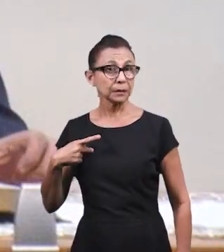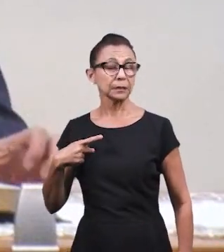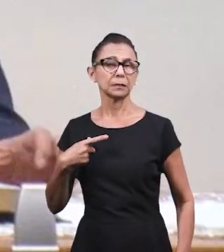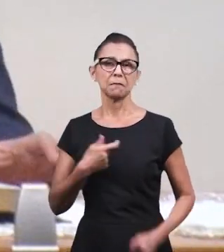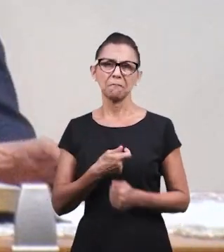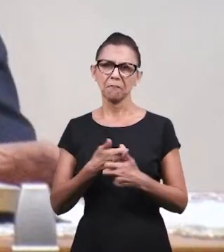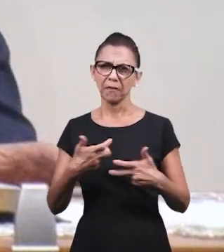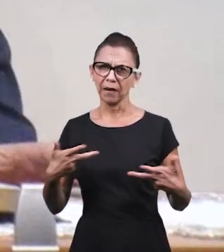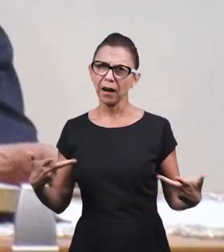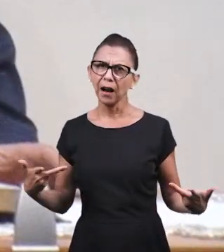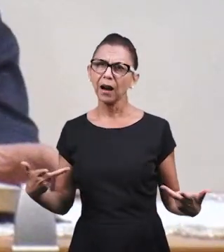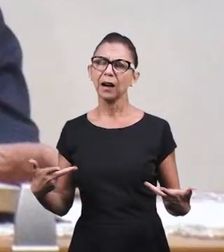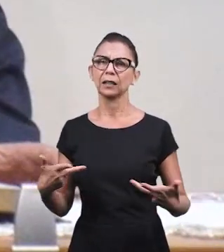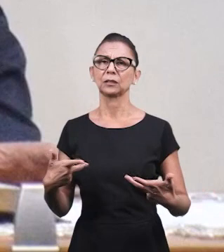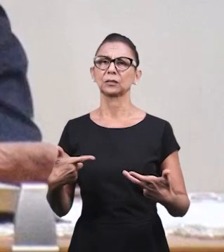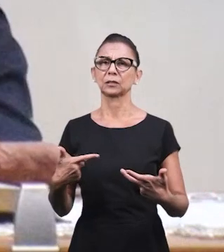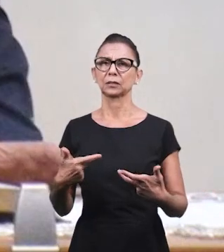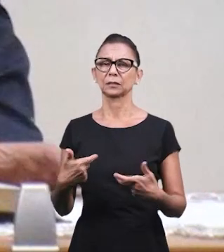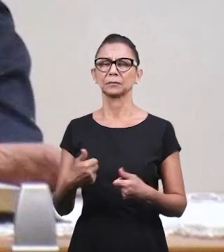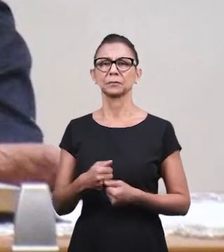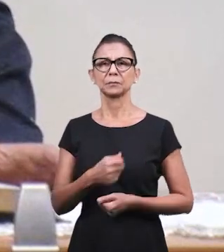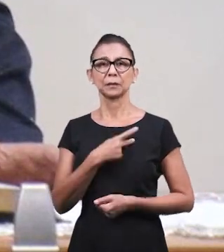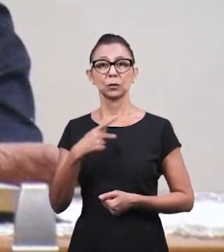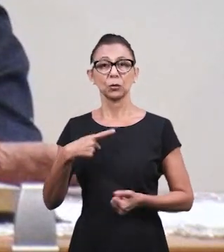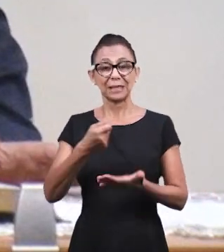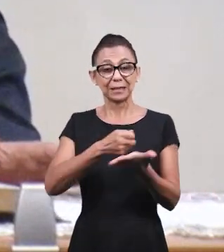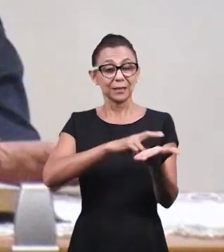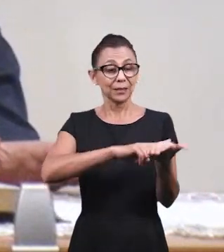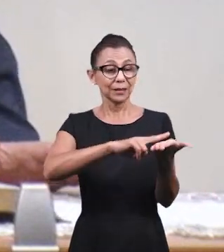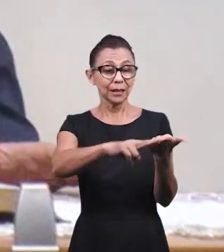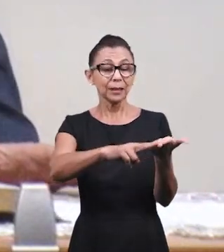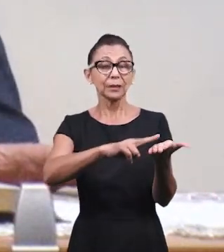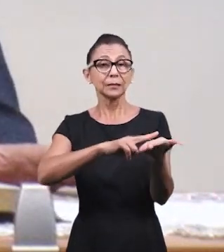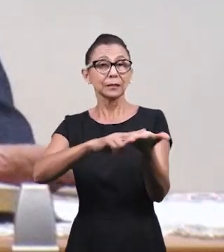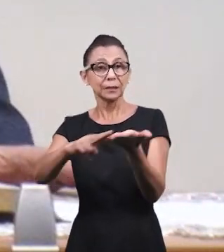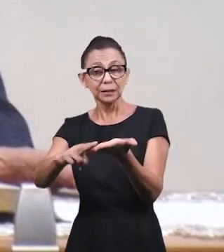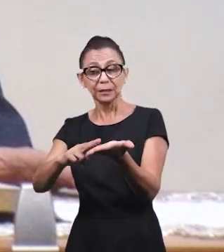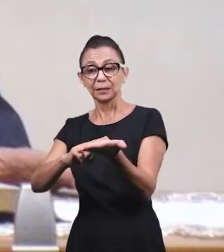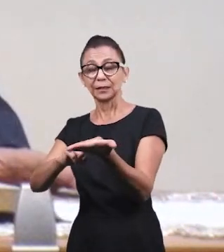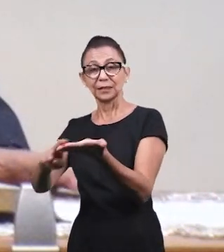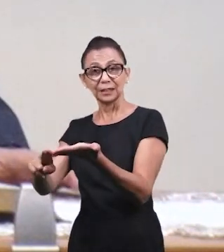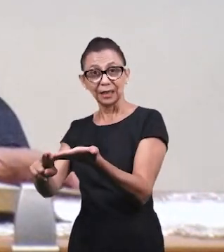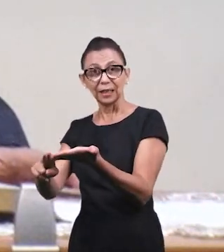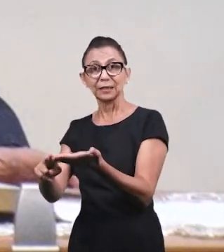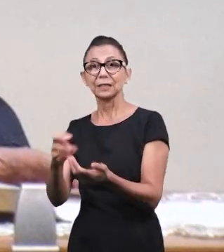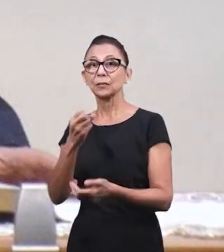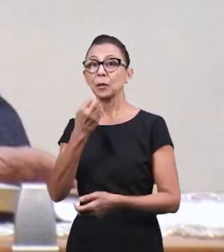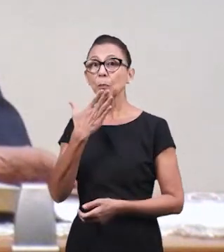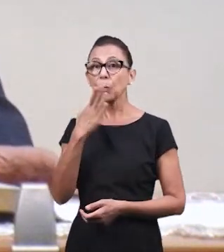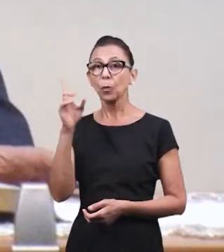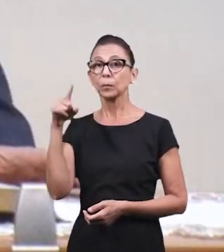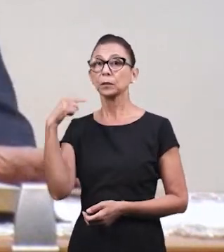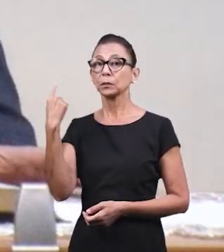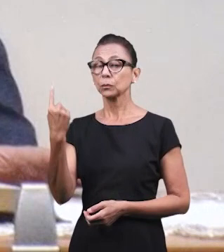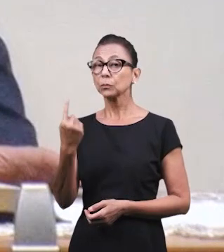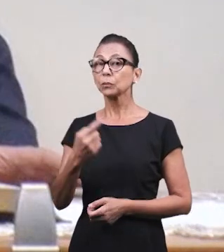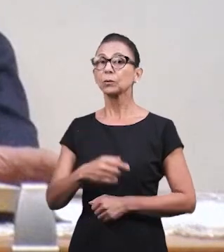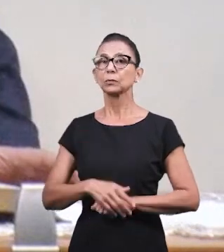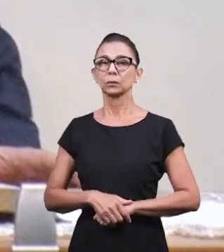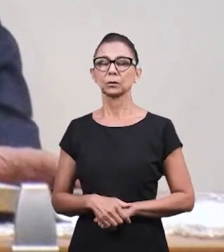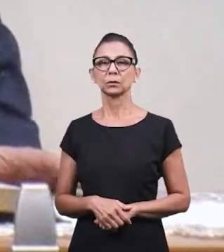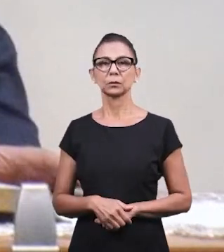когда по старой пишут письма послание своим церкви которые также служат